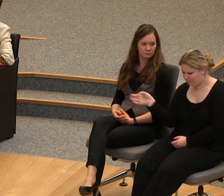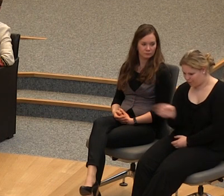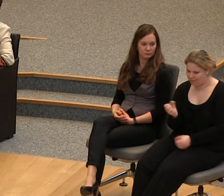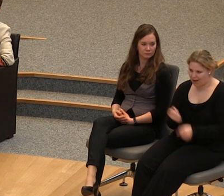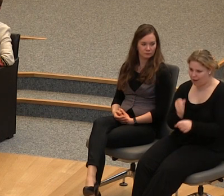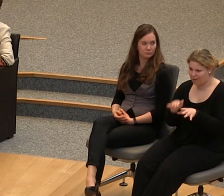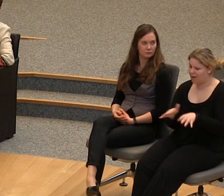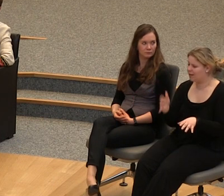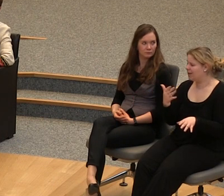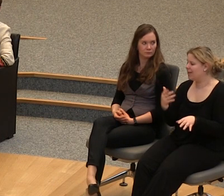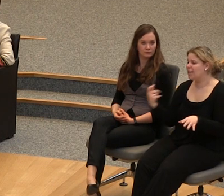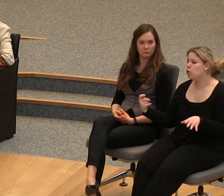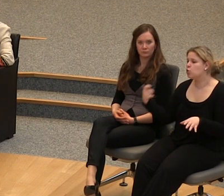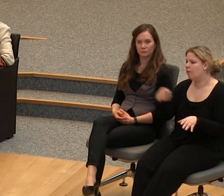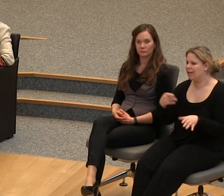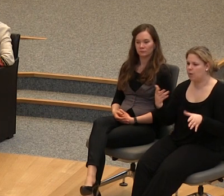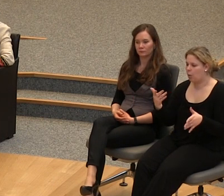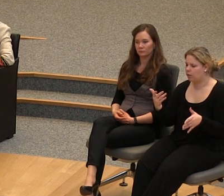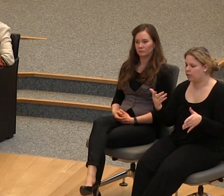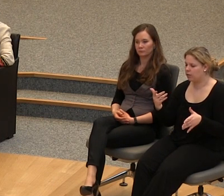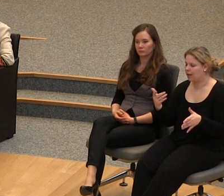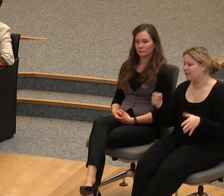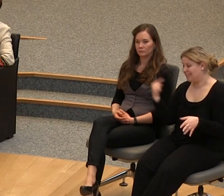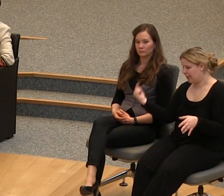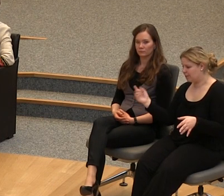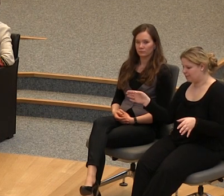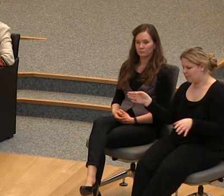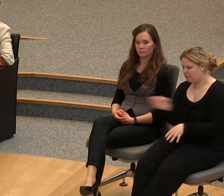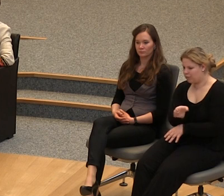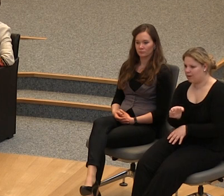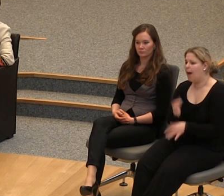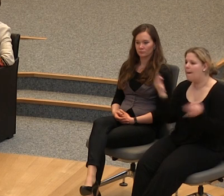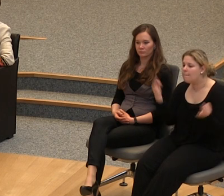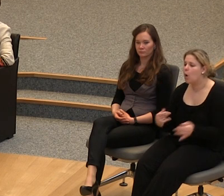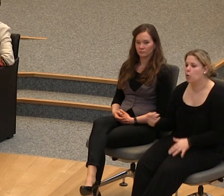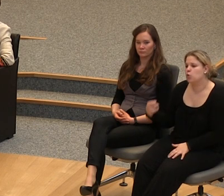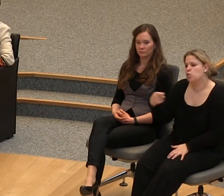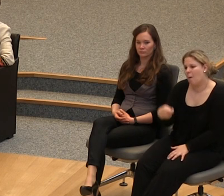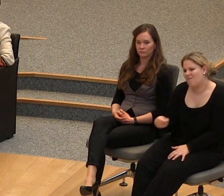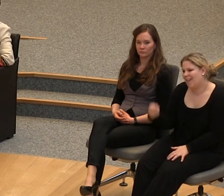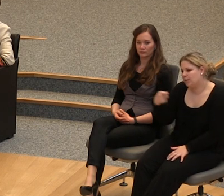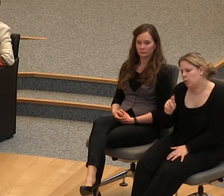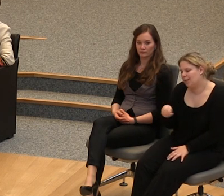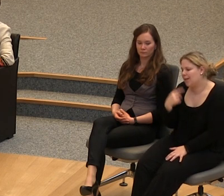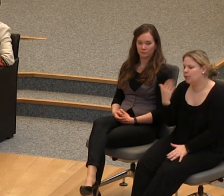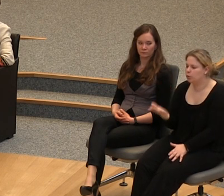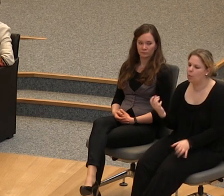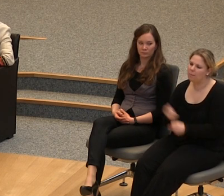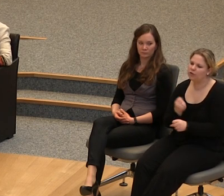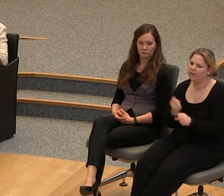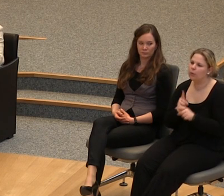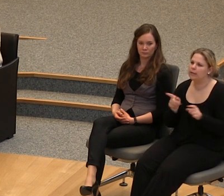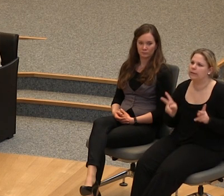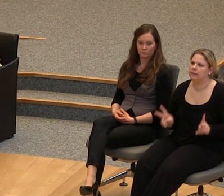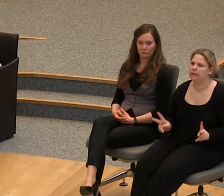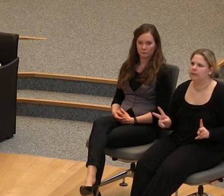dann ist es eine nicht übliche Bedingung, also nicht übliche Beschäftigung. Und dann